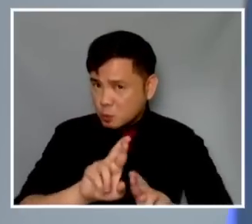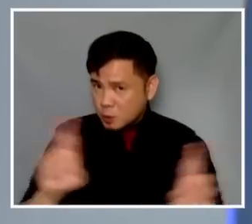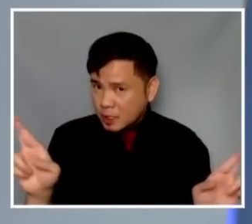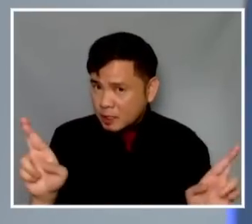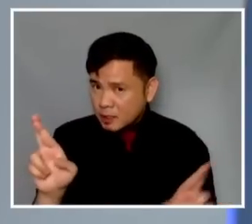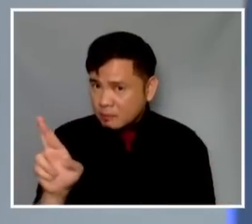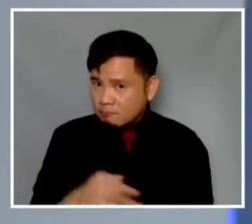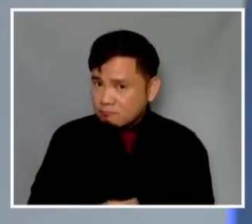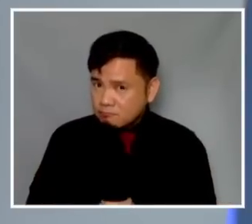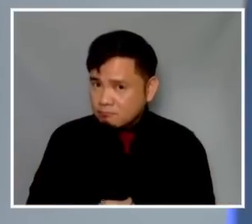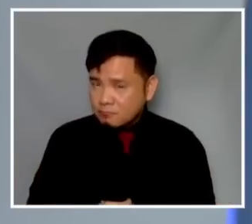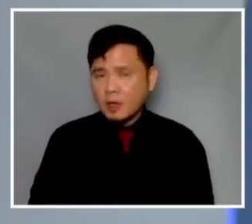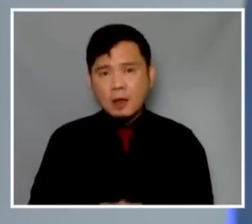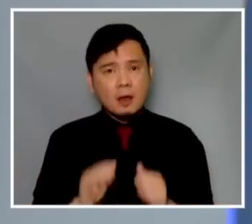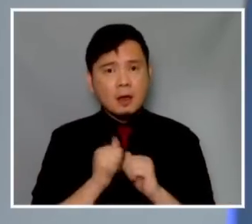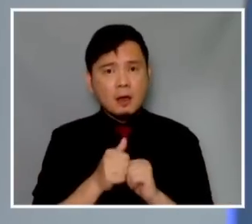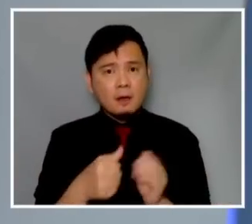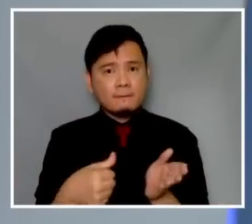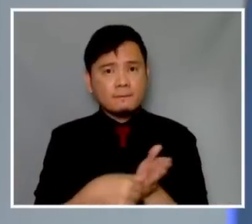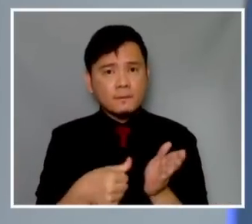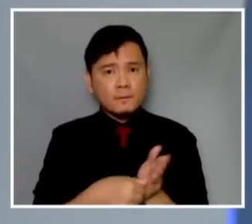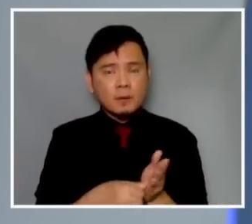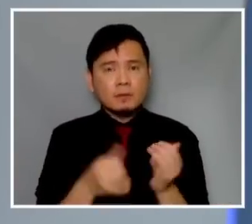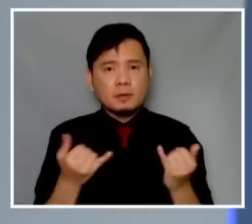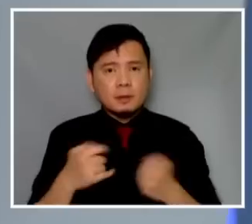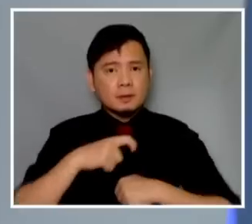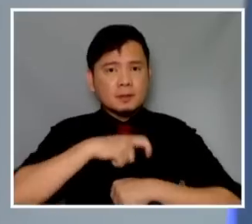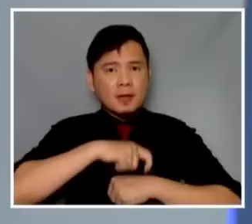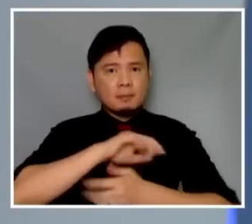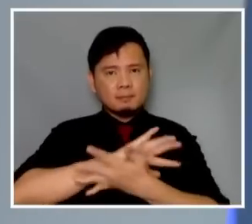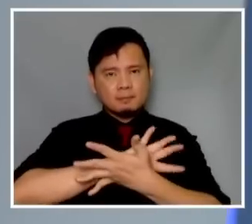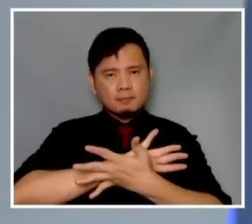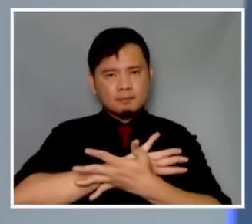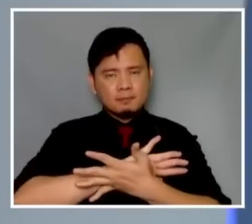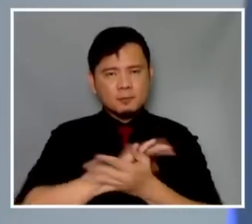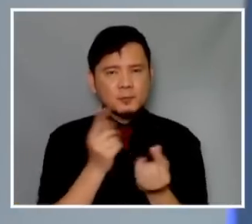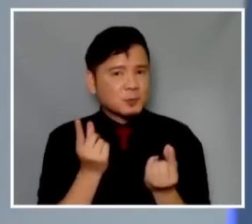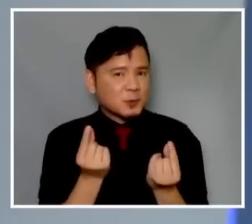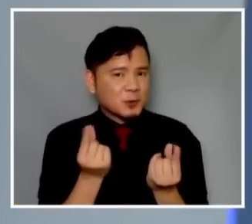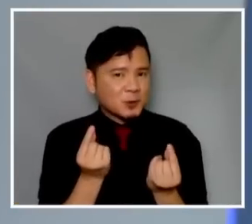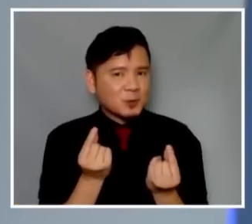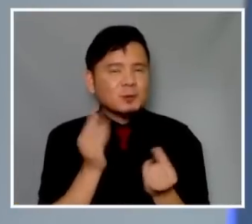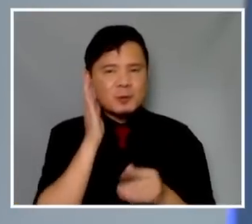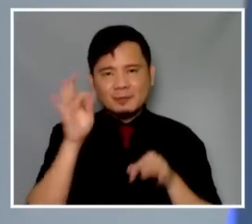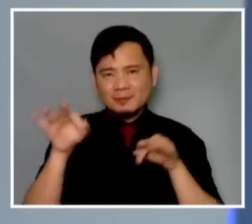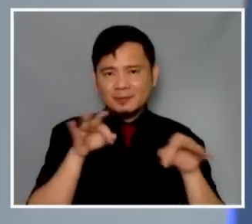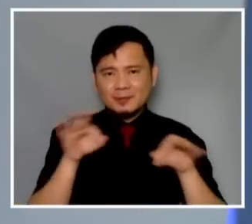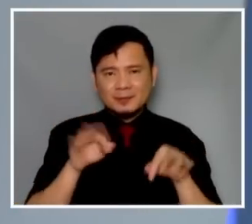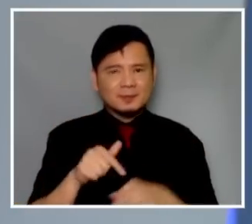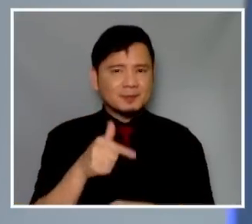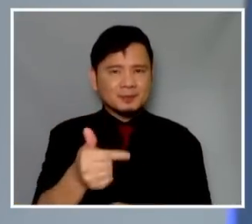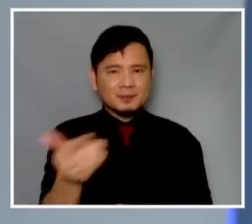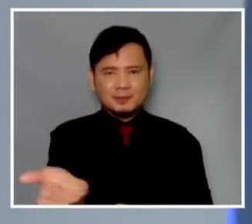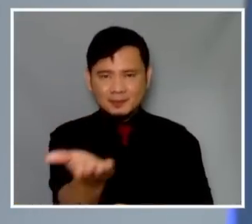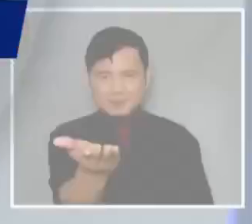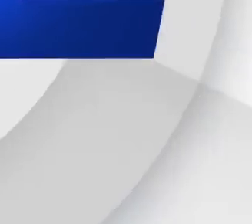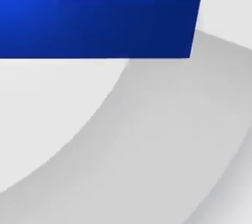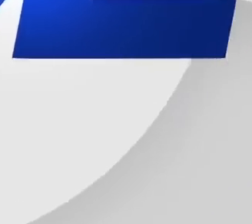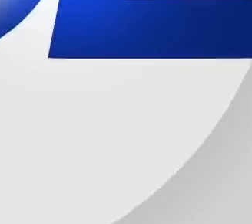ba bumoto ngayon na nasa ilalim pa rin tayo ng pandemya? Alamin yan sa pagpapatrol ni Jeff Canoy.